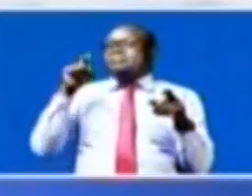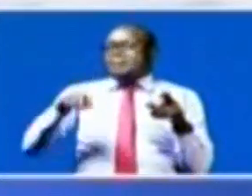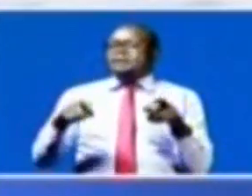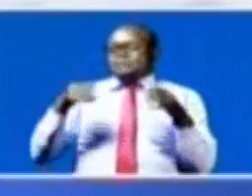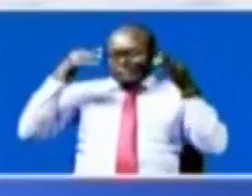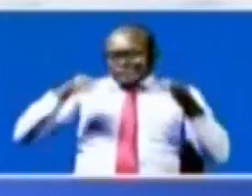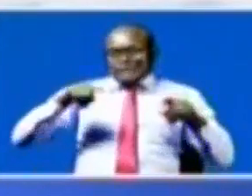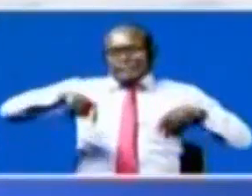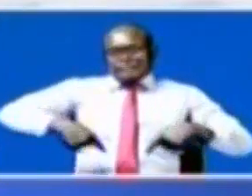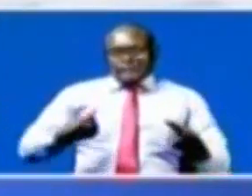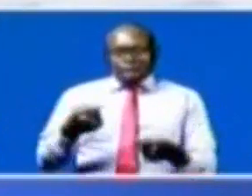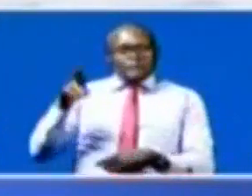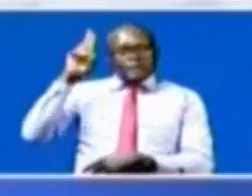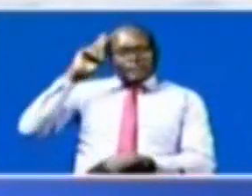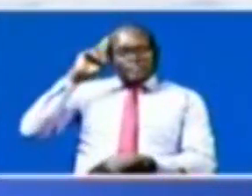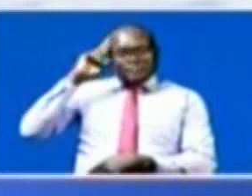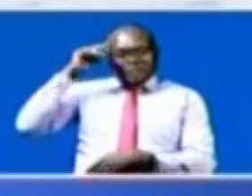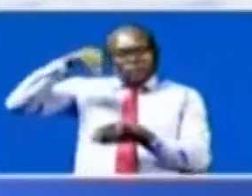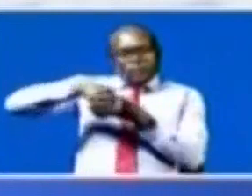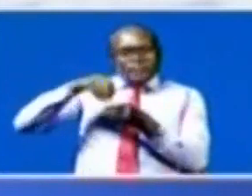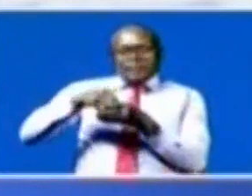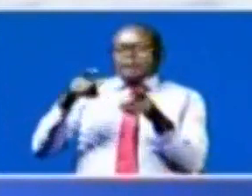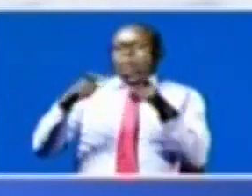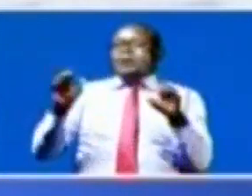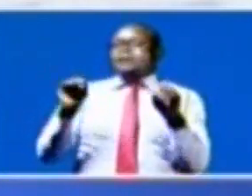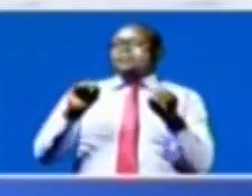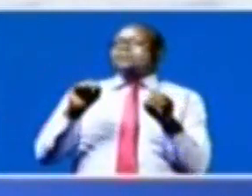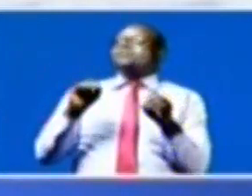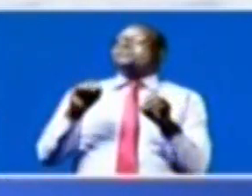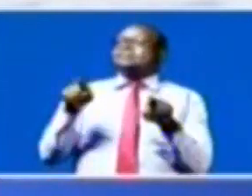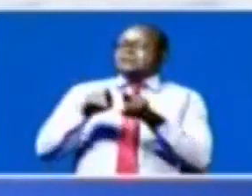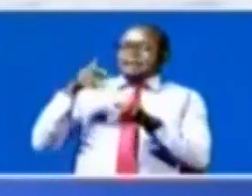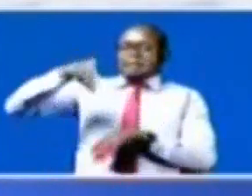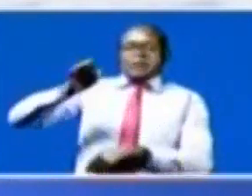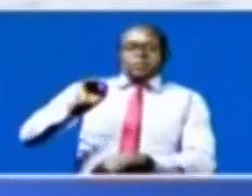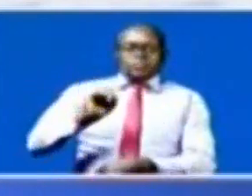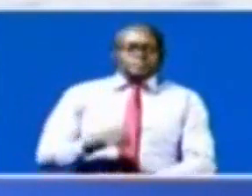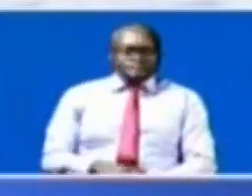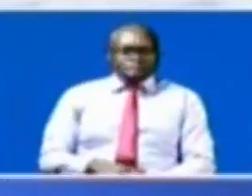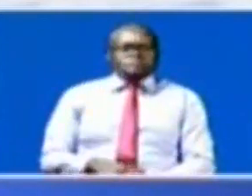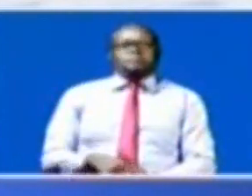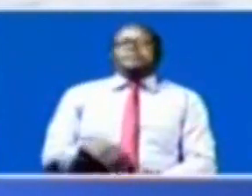wenyewe. Kumbuka ndani hamukuwa na maandishi kama za kisasa. Wale wenye miandiko mizuri